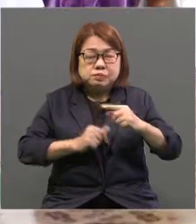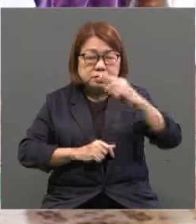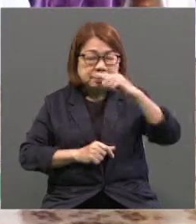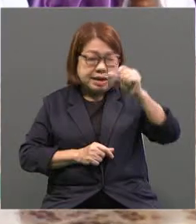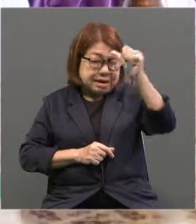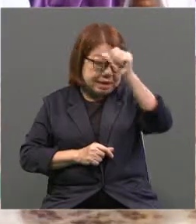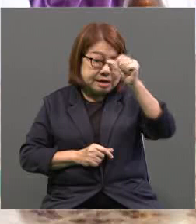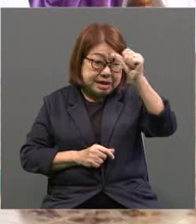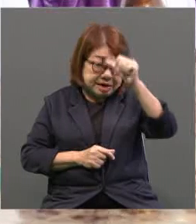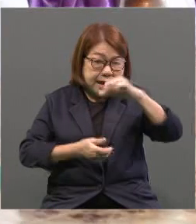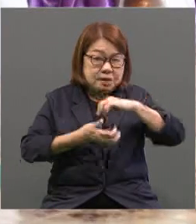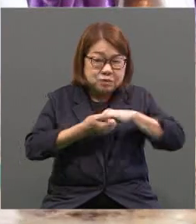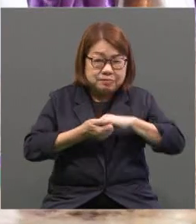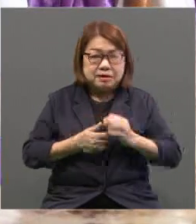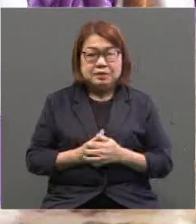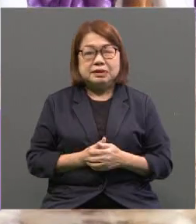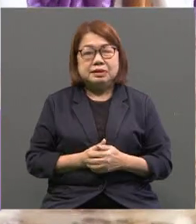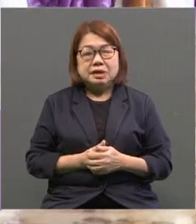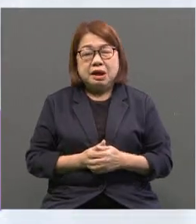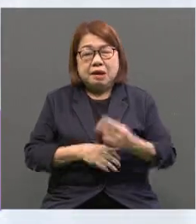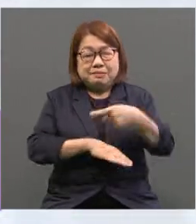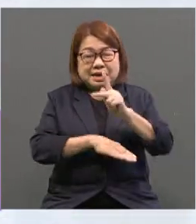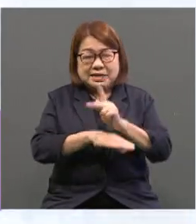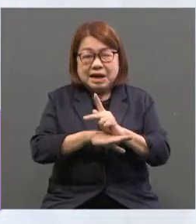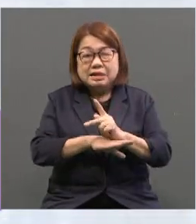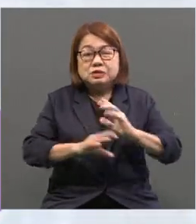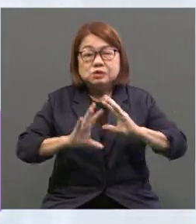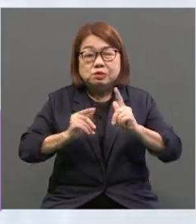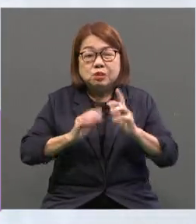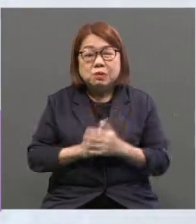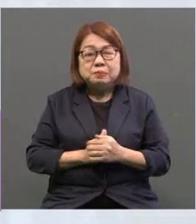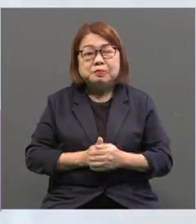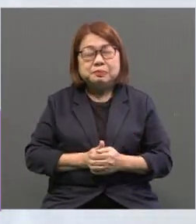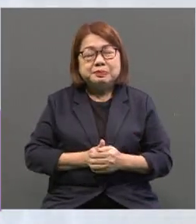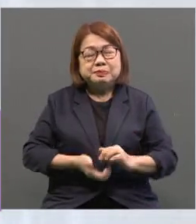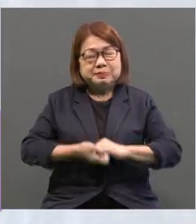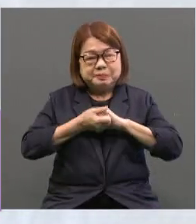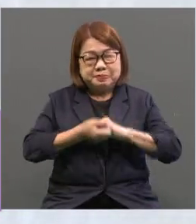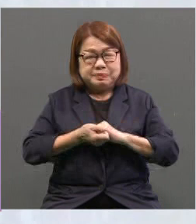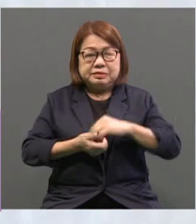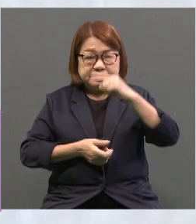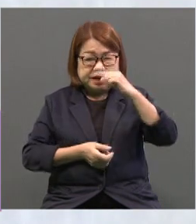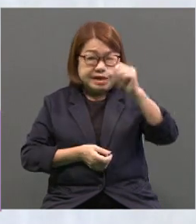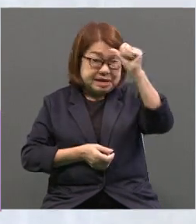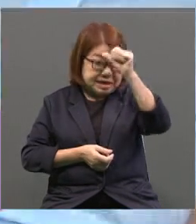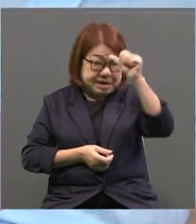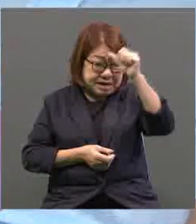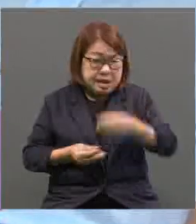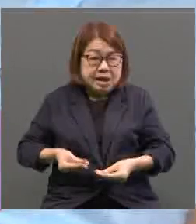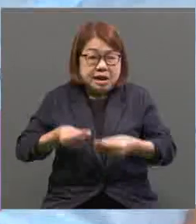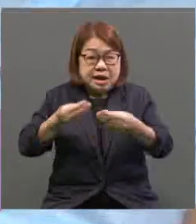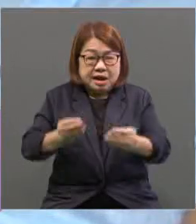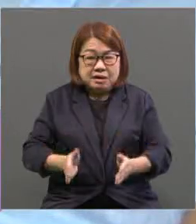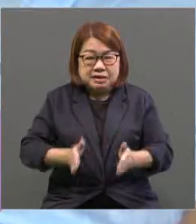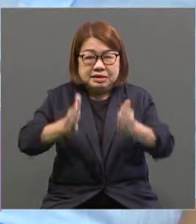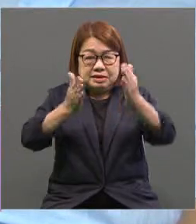ไทยอินเดียนะครับโดยคุณศักดาสัจจะมิตรประธานชมรมสันติสุขไทยไทยอินเดียบอกว่าการมอบอาคารเรียนครั้งนี้เพื่อน้อมถวาย